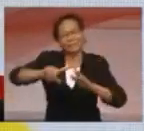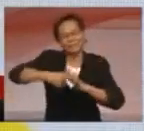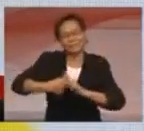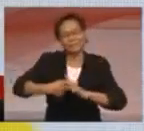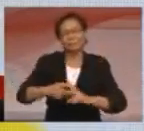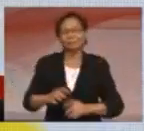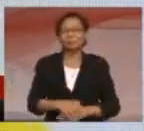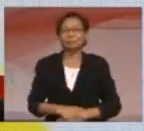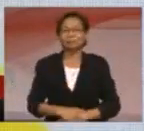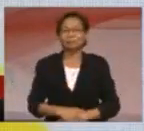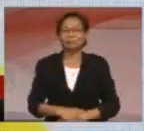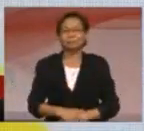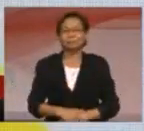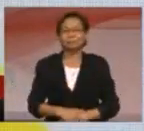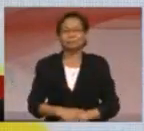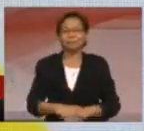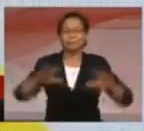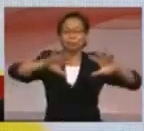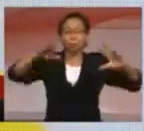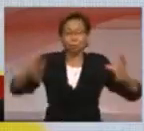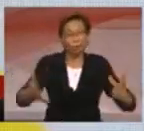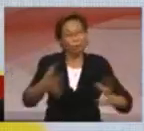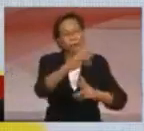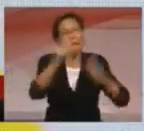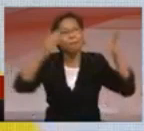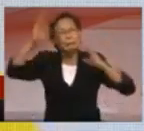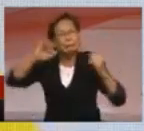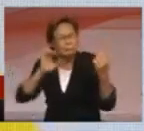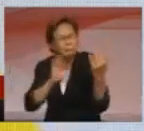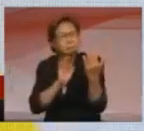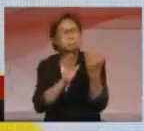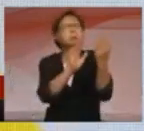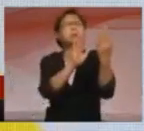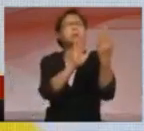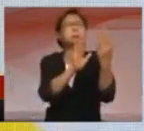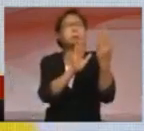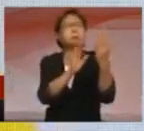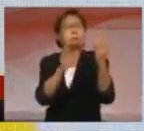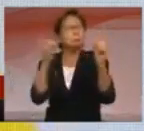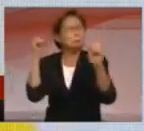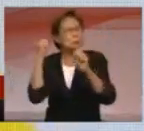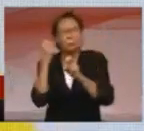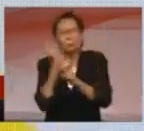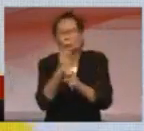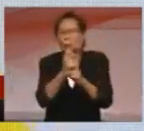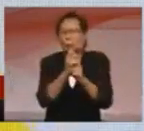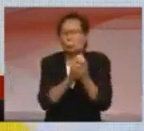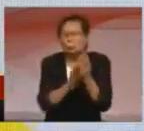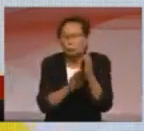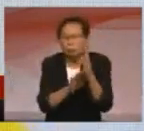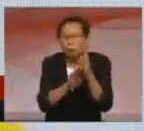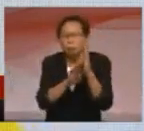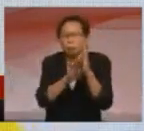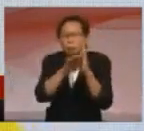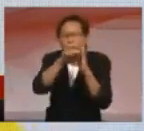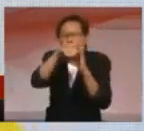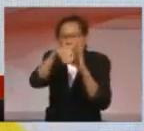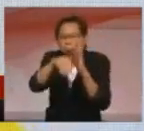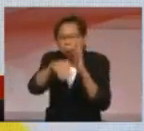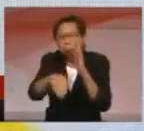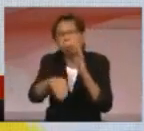Dunia termasuk Malaysia berhadapan dengan cabaran kelembapan pertumbuhan ekonomi akibat